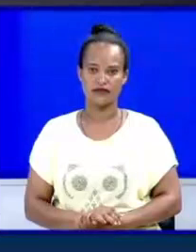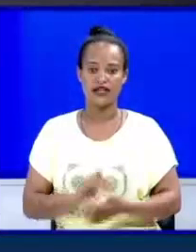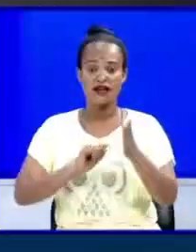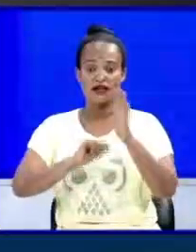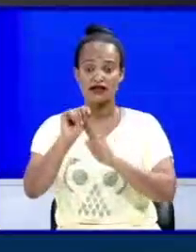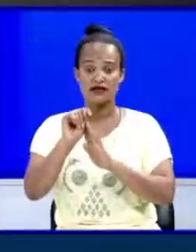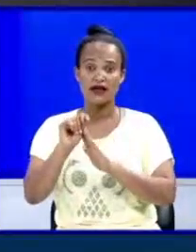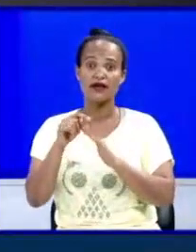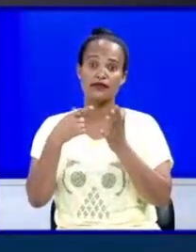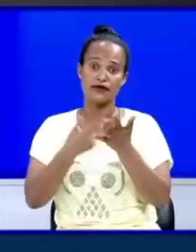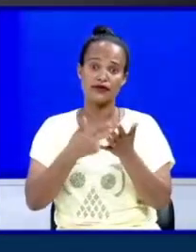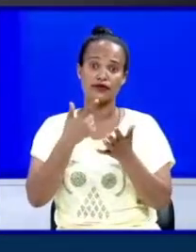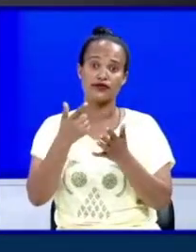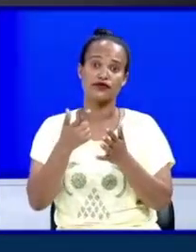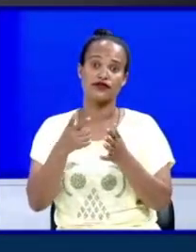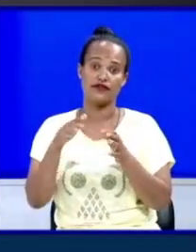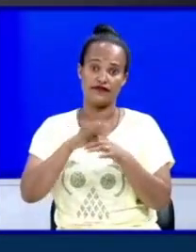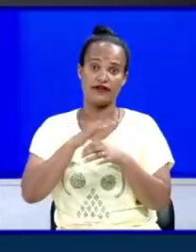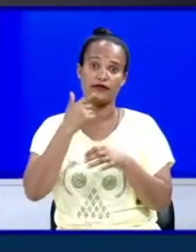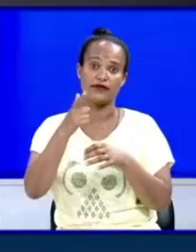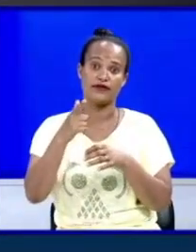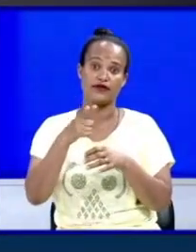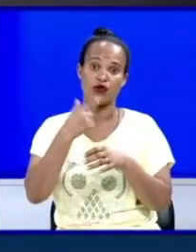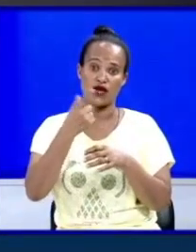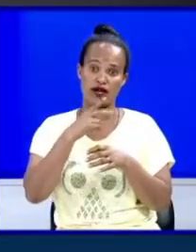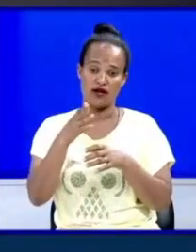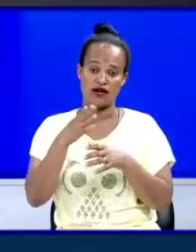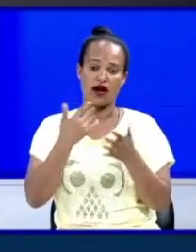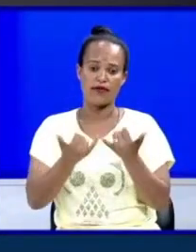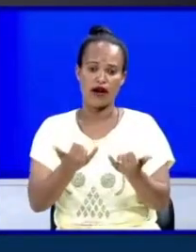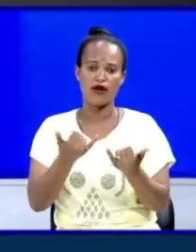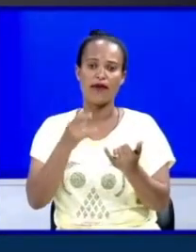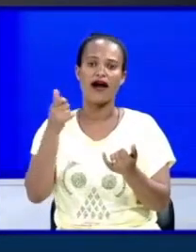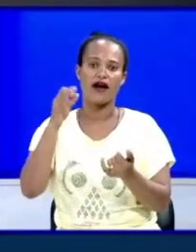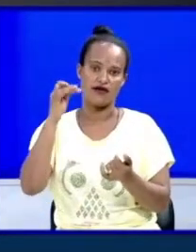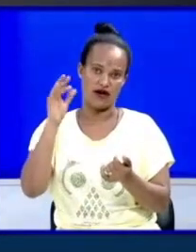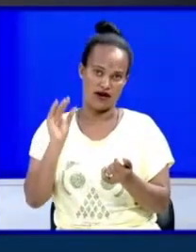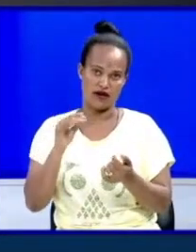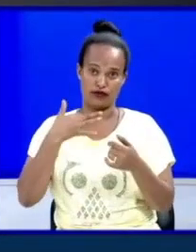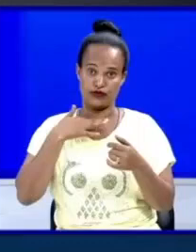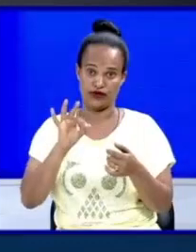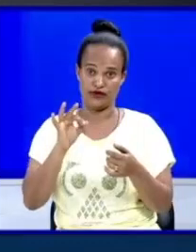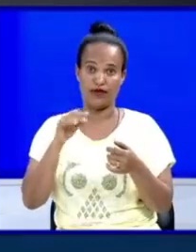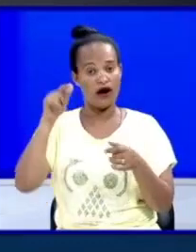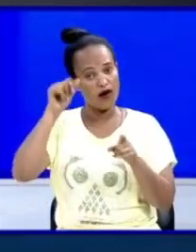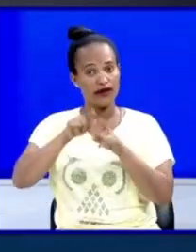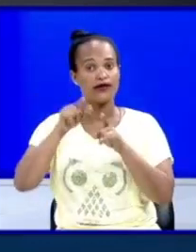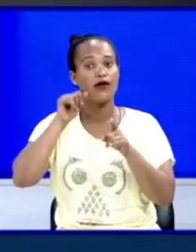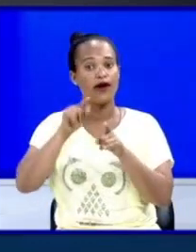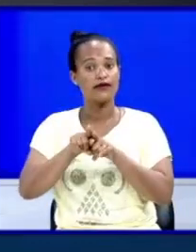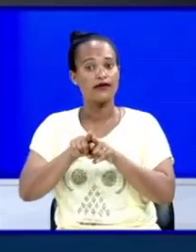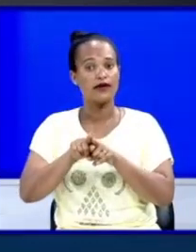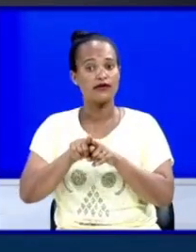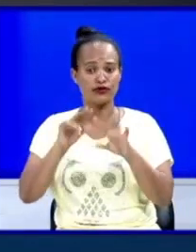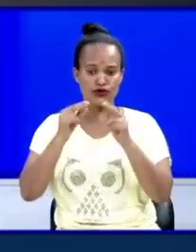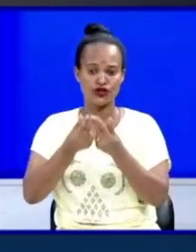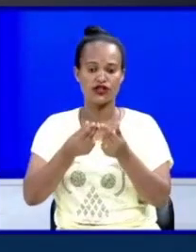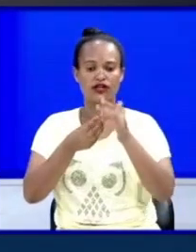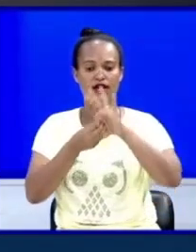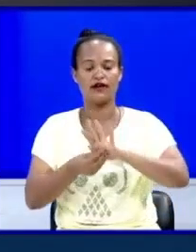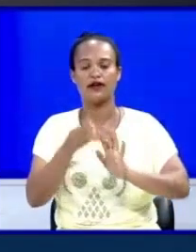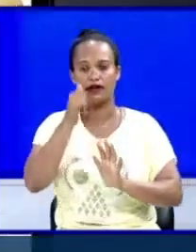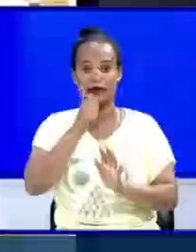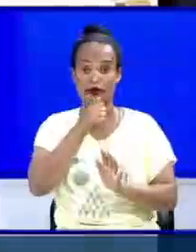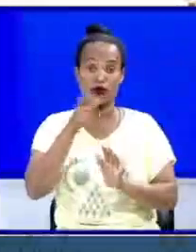ትግራይ ዲዛስተር ሪሊፍ ፈንድ ዝብል ገጽ ዝወነነ ኣብ ናይ ሎሚ ዒድ ኣልኣድሃ ንሙስሊም ኣሓትን ኣሕዋትናን ብጉጅለ ፋሽቲ ኣብዪ